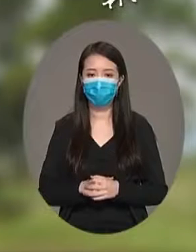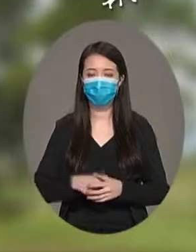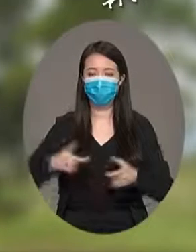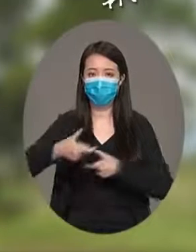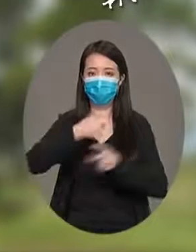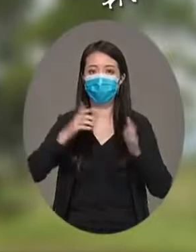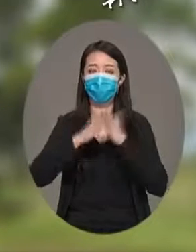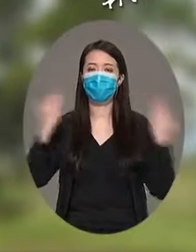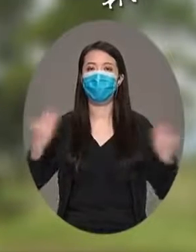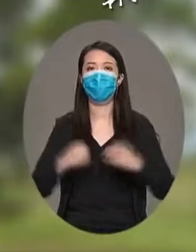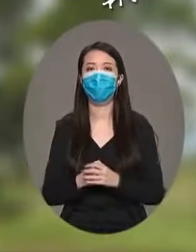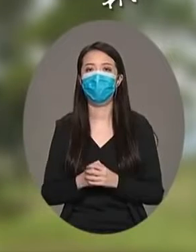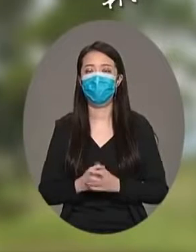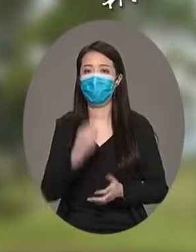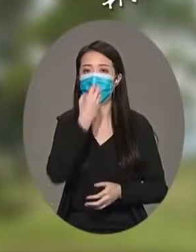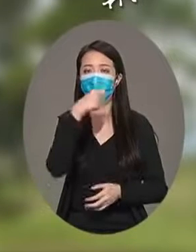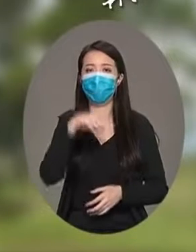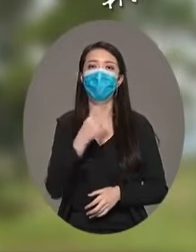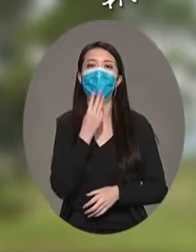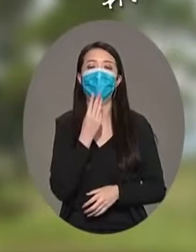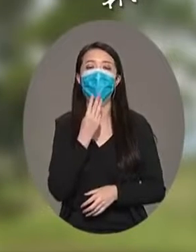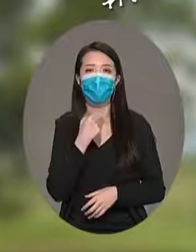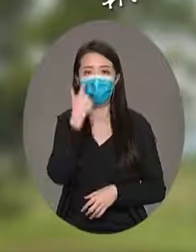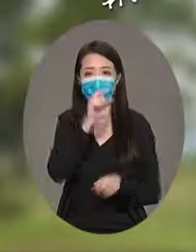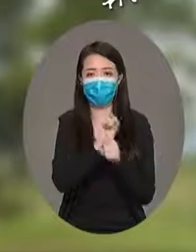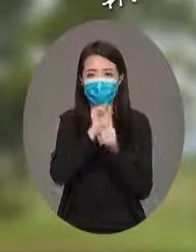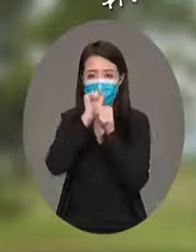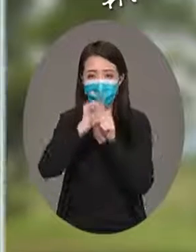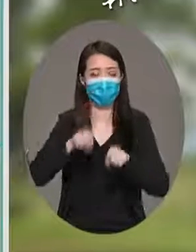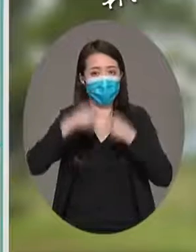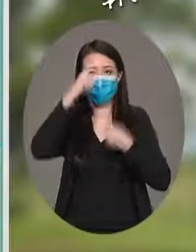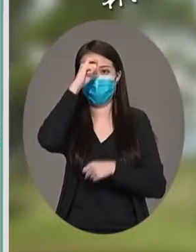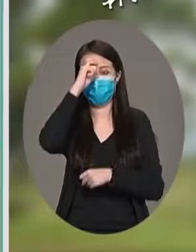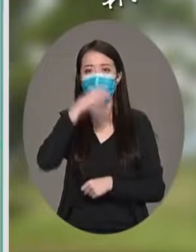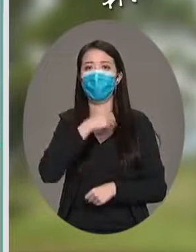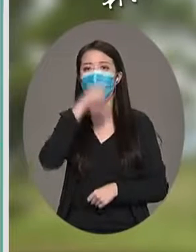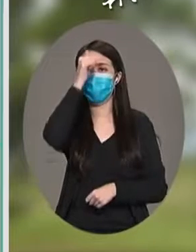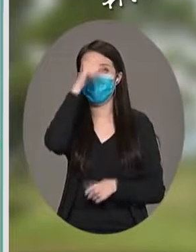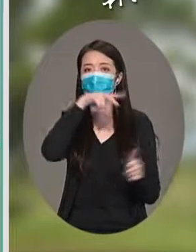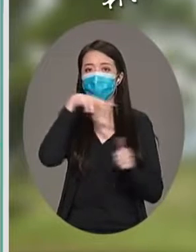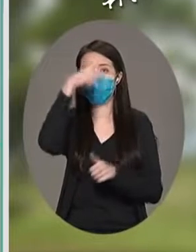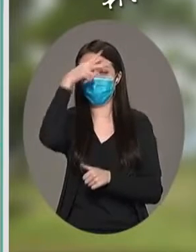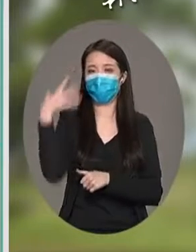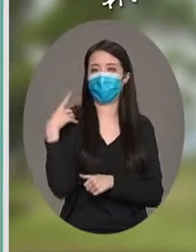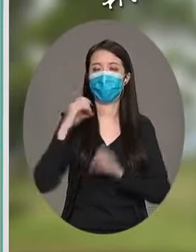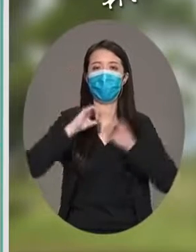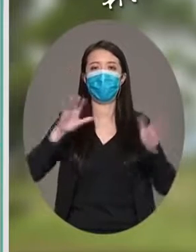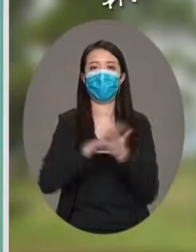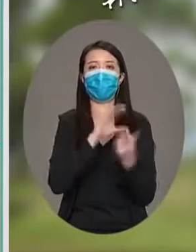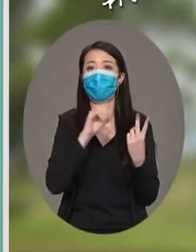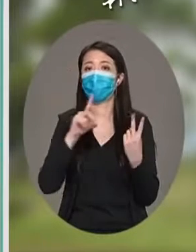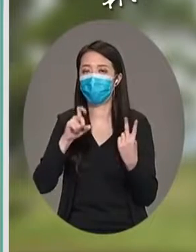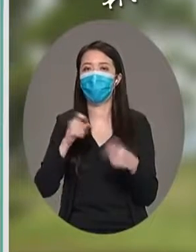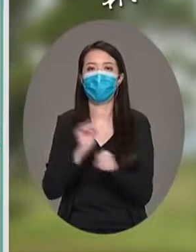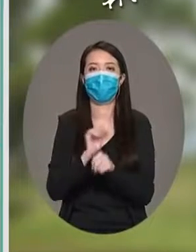经济日报报道，本港的癌症新增个案创新高，医管局昨日公布2019年本港新